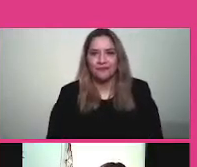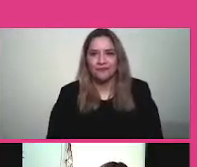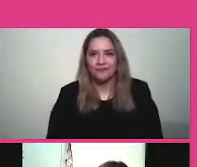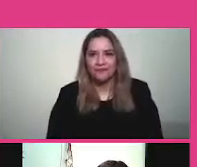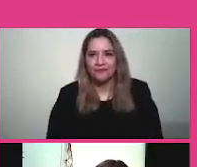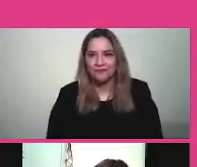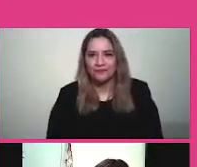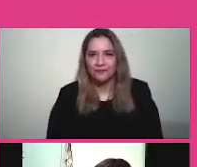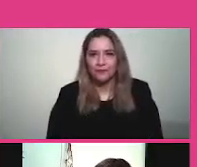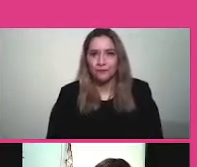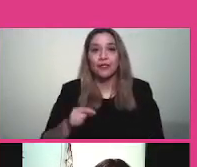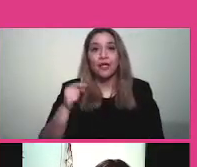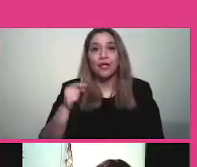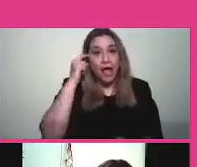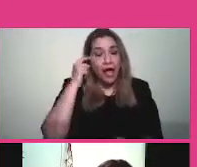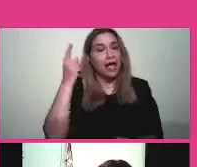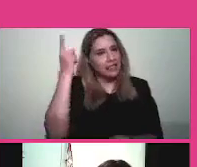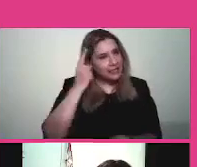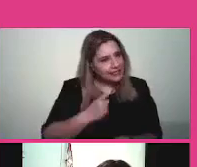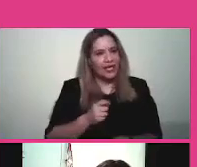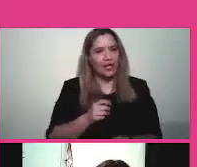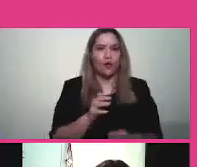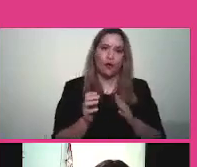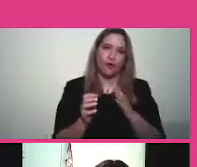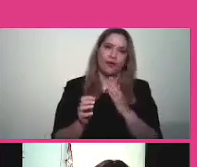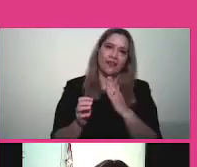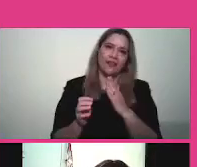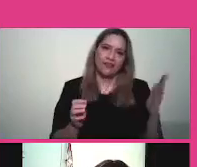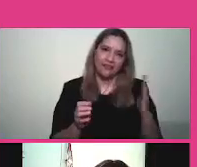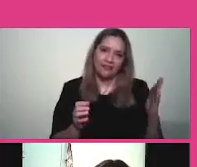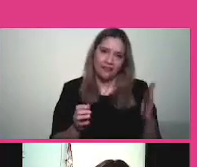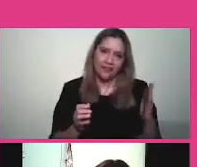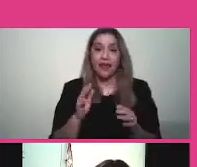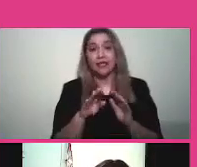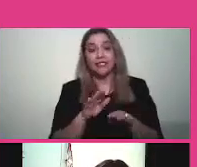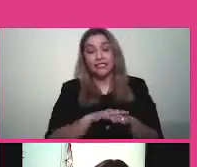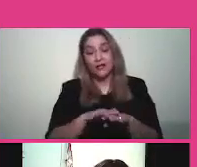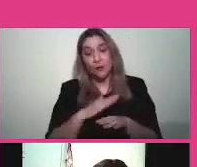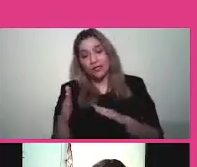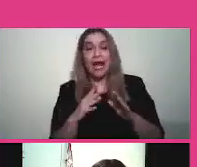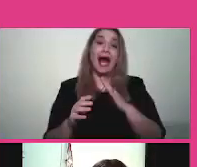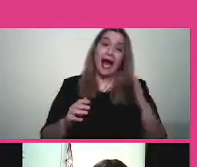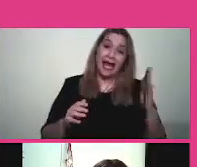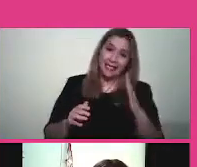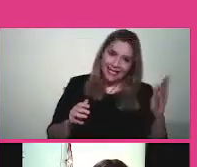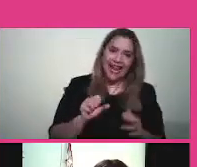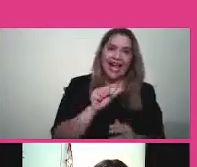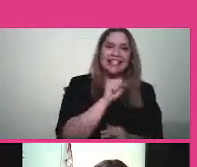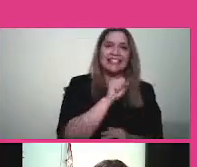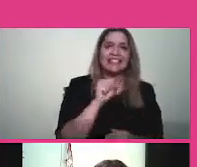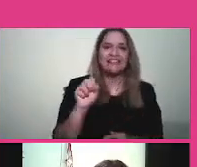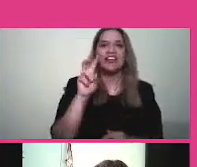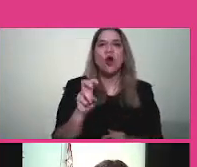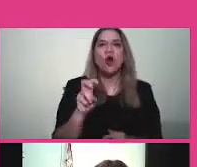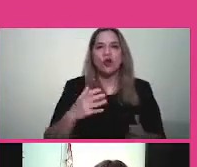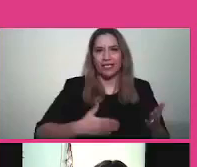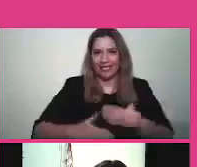Ο Στίβεν Χόκκιν, δεξιά. Αριστερά. Τέλεια.